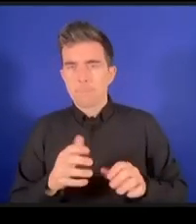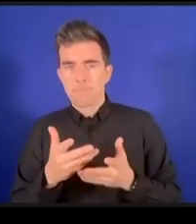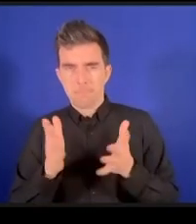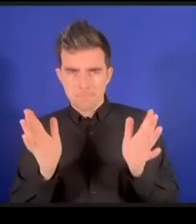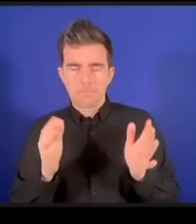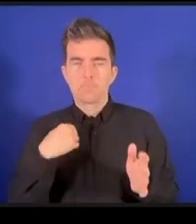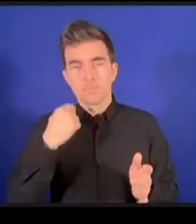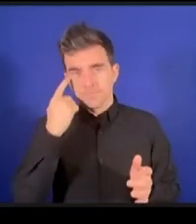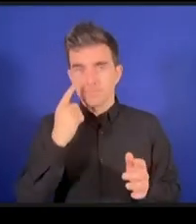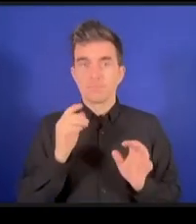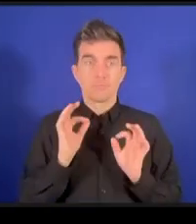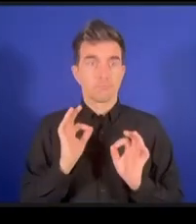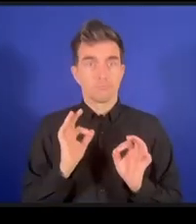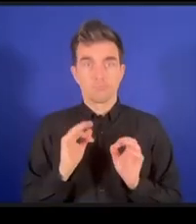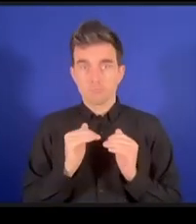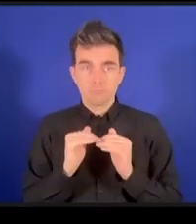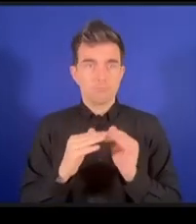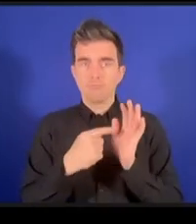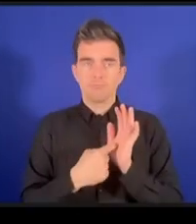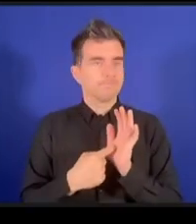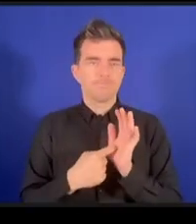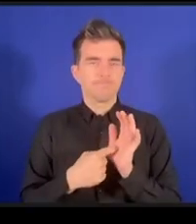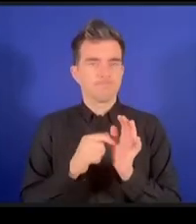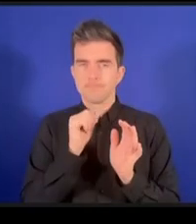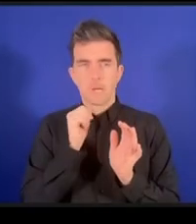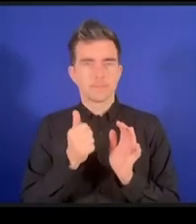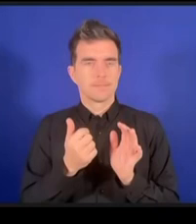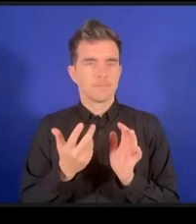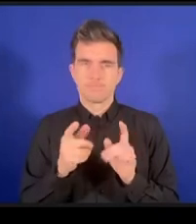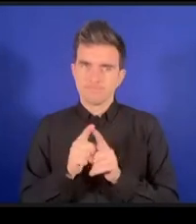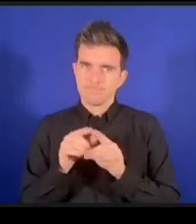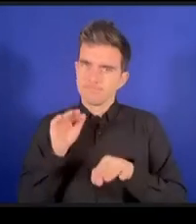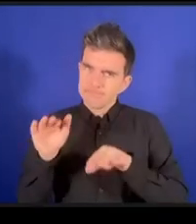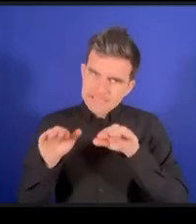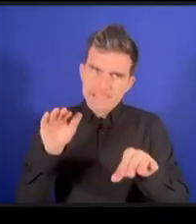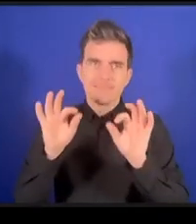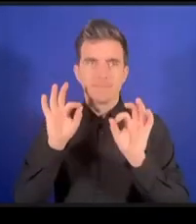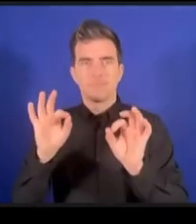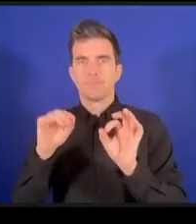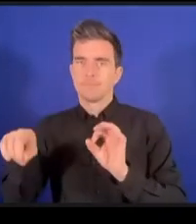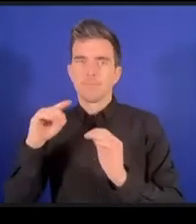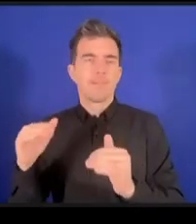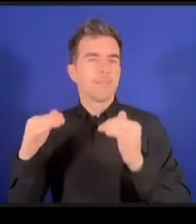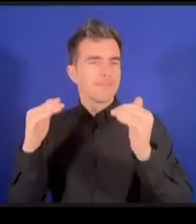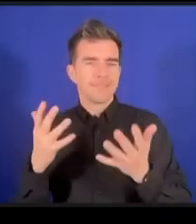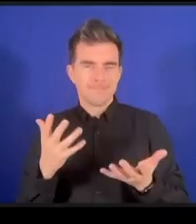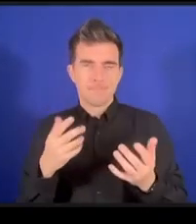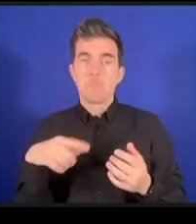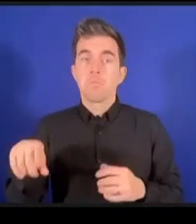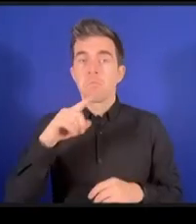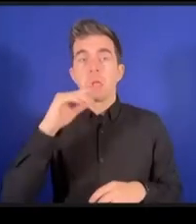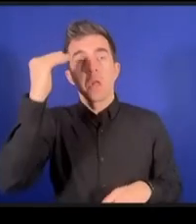к влечению наших мощностей в этой области вы знакомы наверняка с академии кана Конечно же